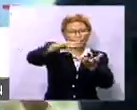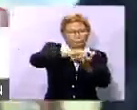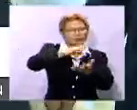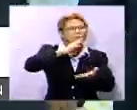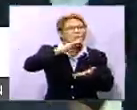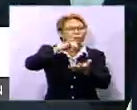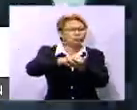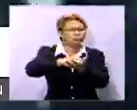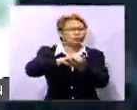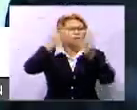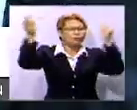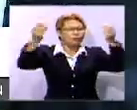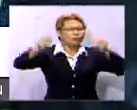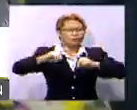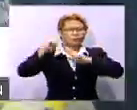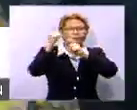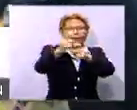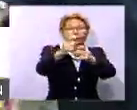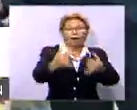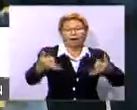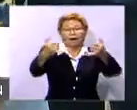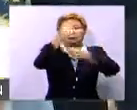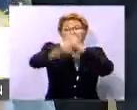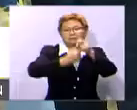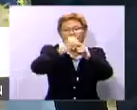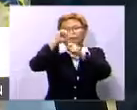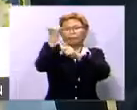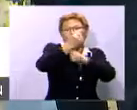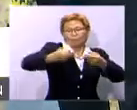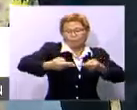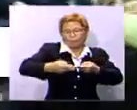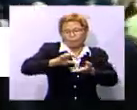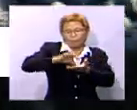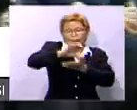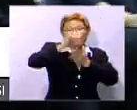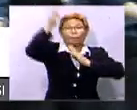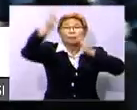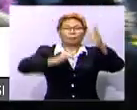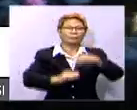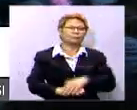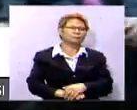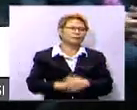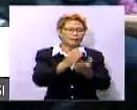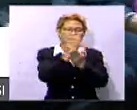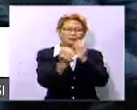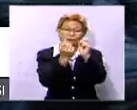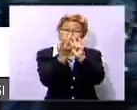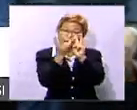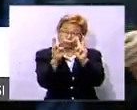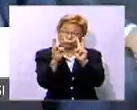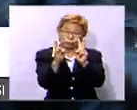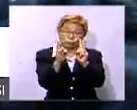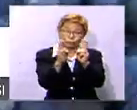berkata demikian selepas majlis penyampaian anugerah tahunan Persatuan Perhubungan Pelabur Malaysia. Di bawah bajet 2017,